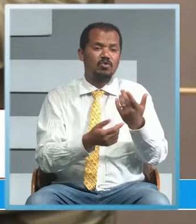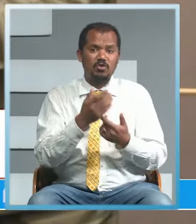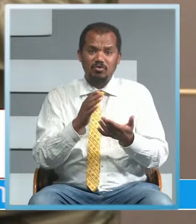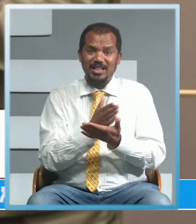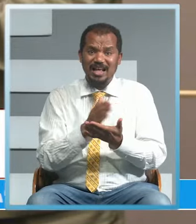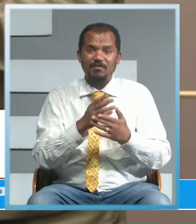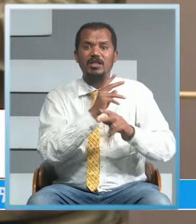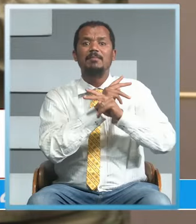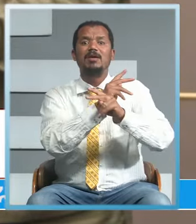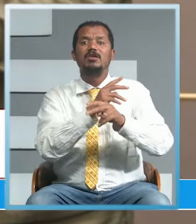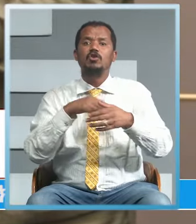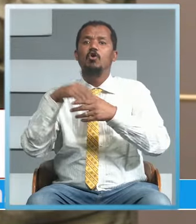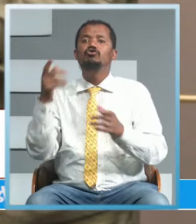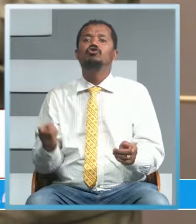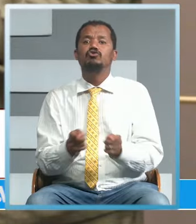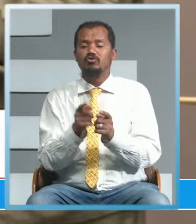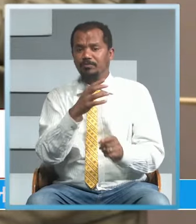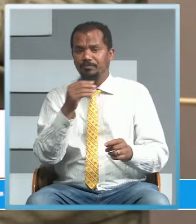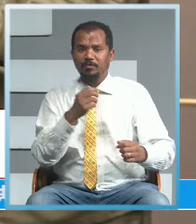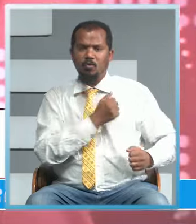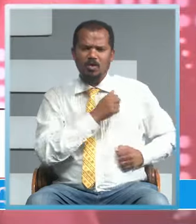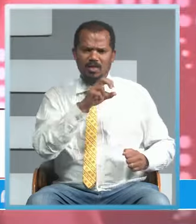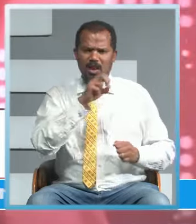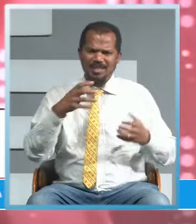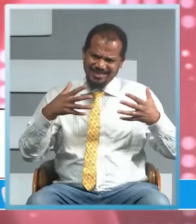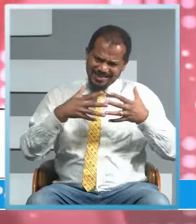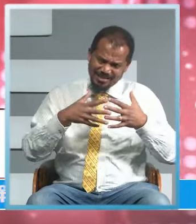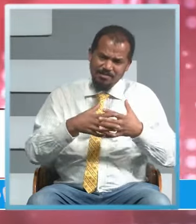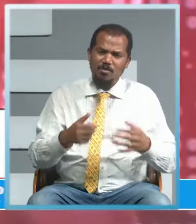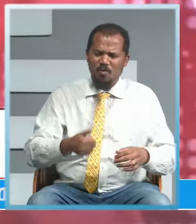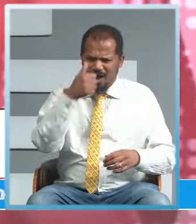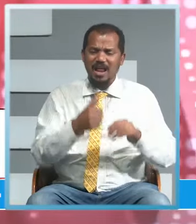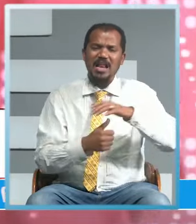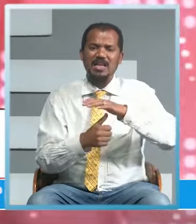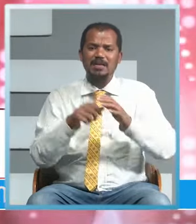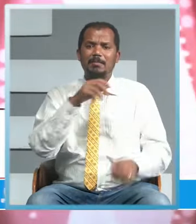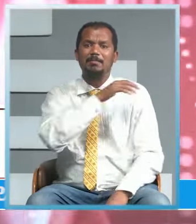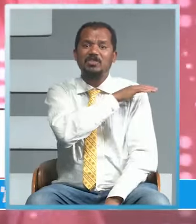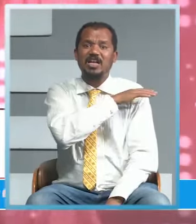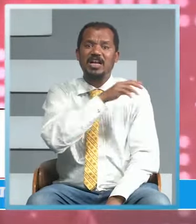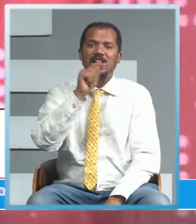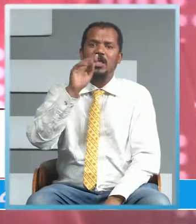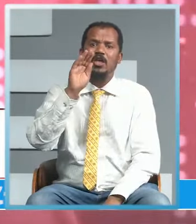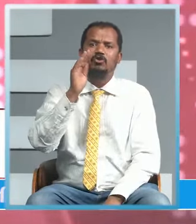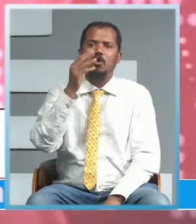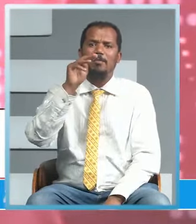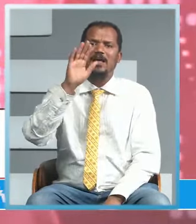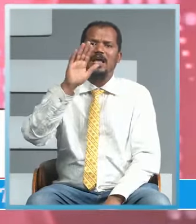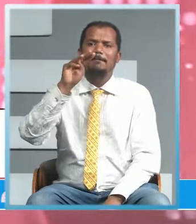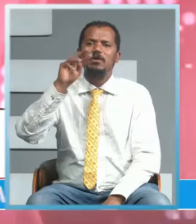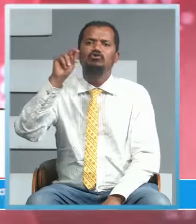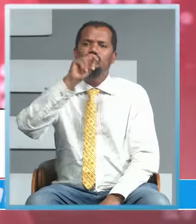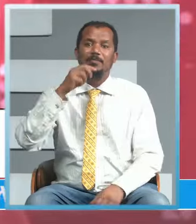ውይይቱን የተካፈሉት የመከላከያ የውጭ ግንኙነትና ወታደራዊ ትብብር ዋና ዳይሬክተር ሜጀር ጀነራል ተሾመ